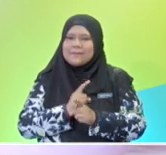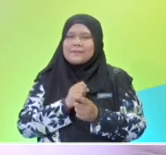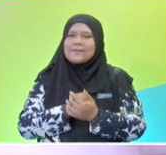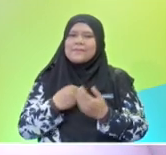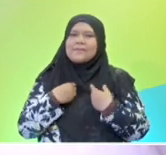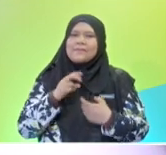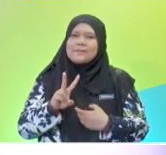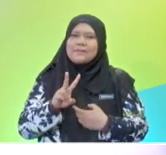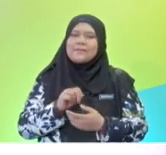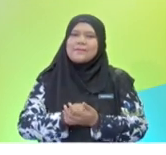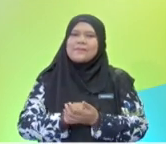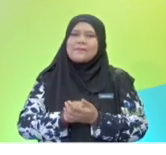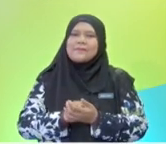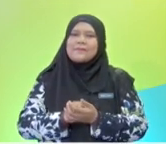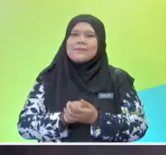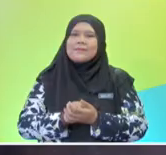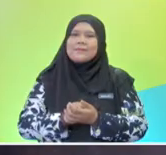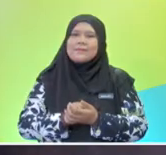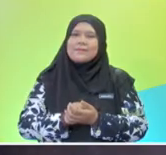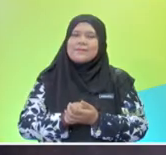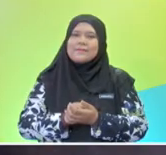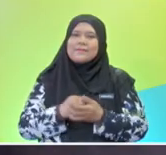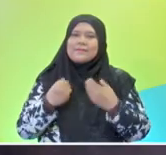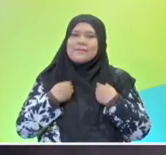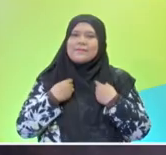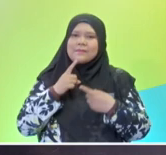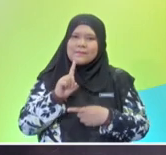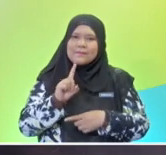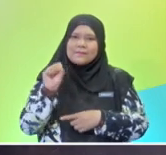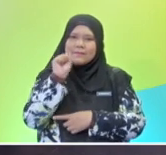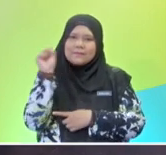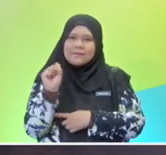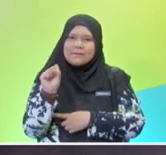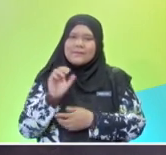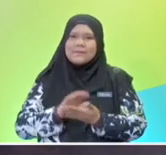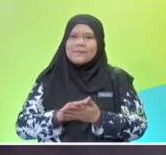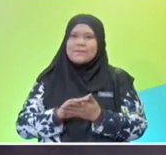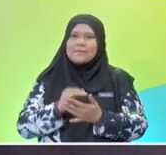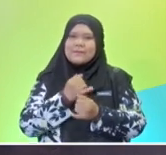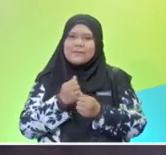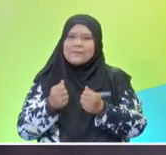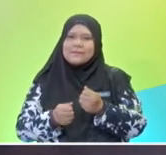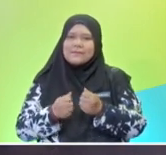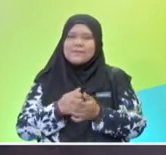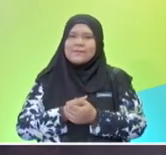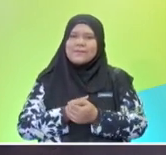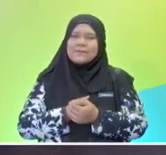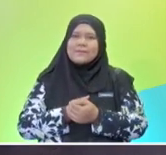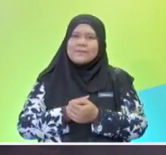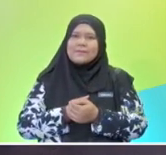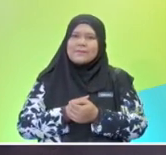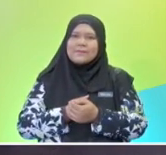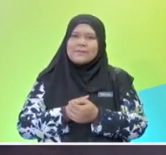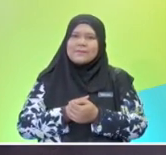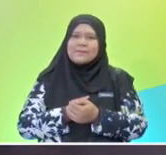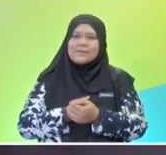dua. Betul. Tanya. Okey, satu lagi soalan. Satu lagi, ya? Satu lagi. Baik, terakhirlah. Satu lagi soalan. Terakhir. Kita